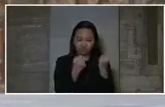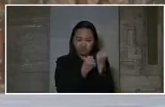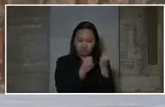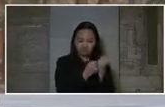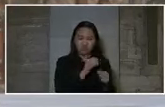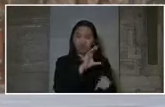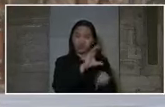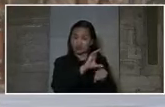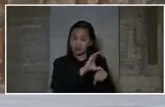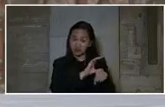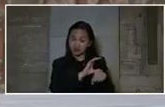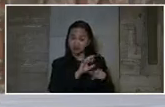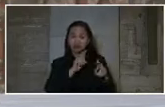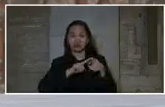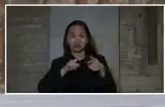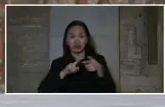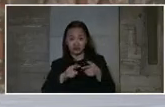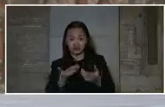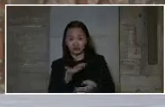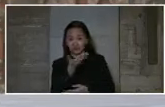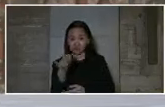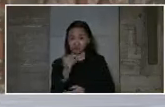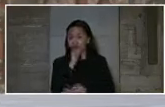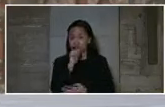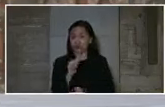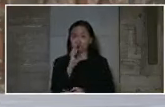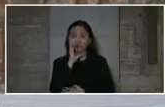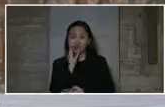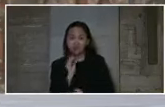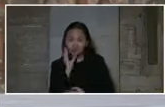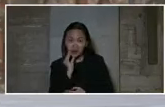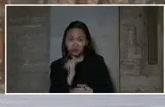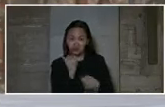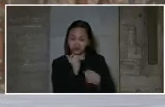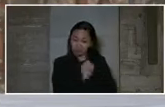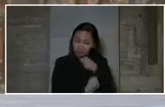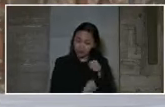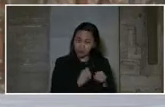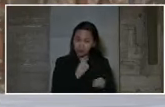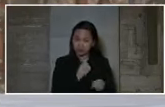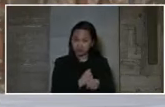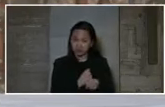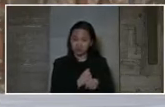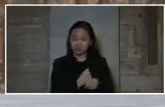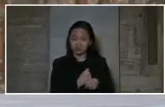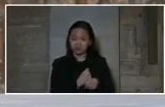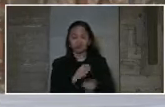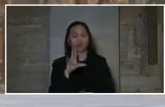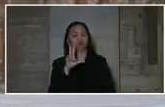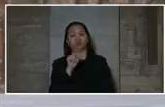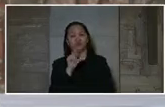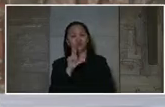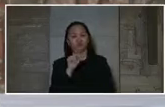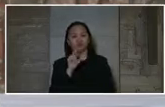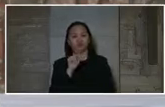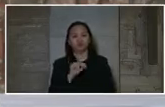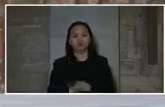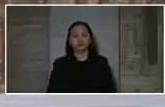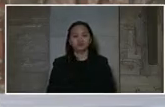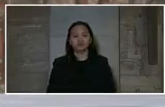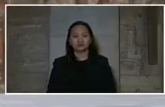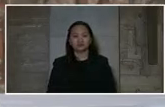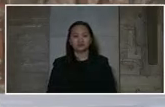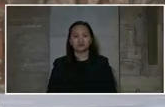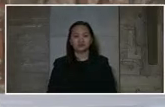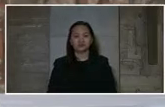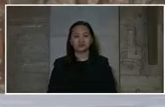no? Eh, exempt kayo. Exempt tayo sa paghihirap. Hindi.